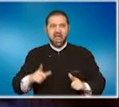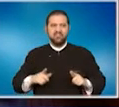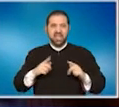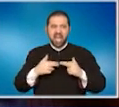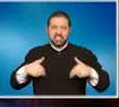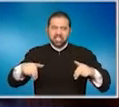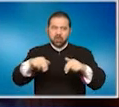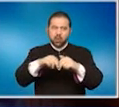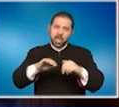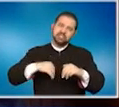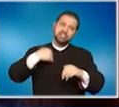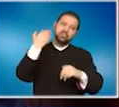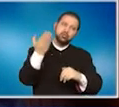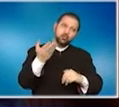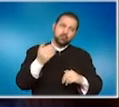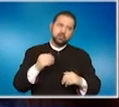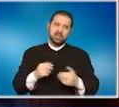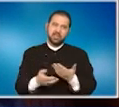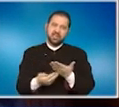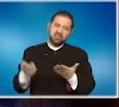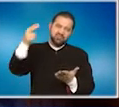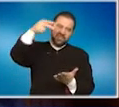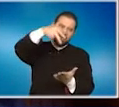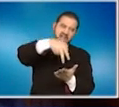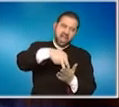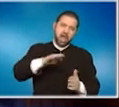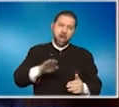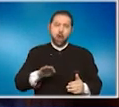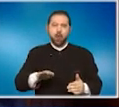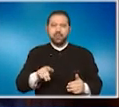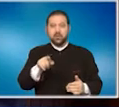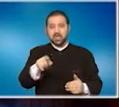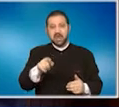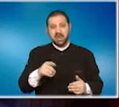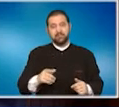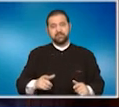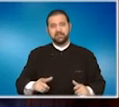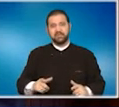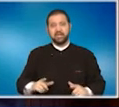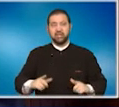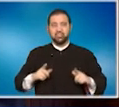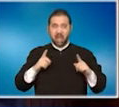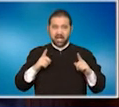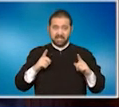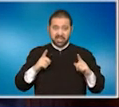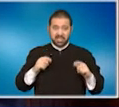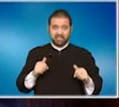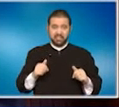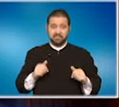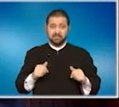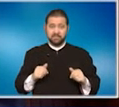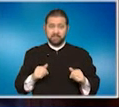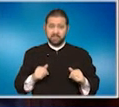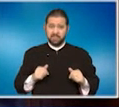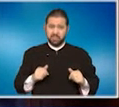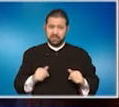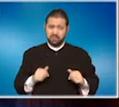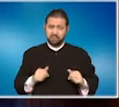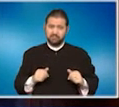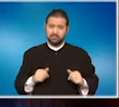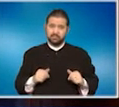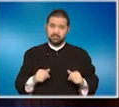tale. Deci după învierea copilului, el și-a trăit sau și-a